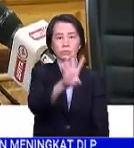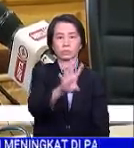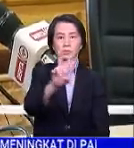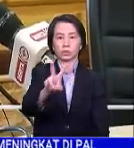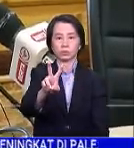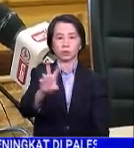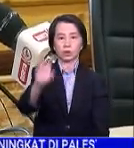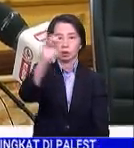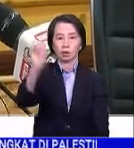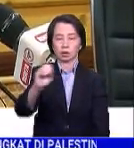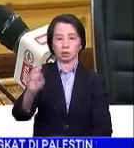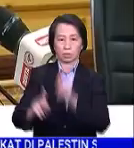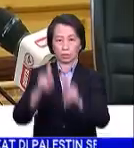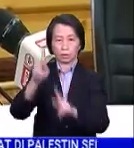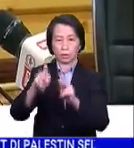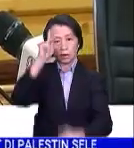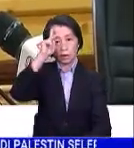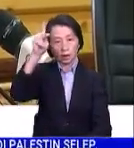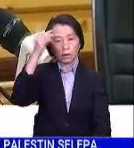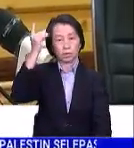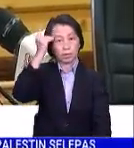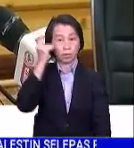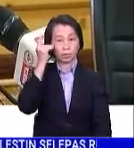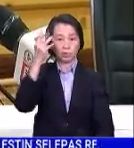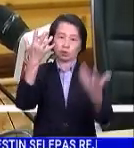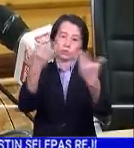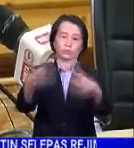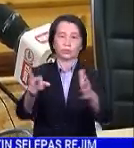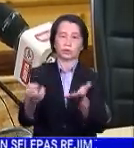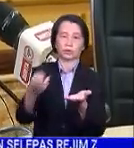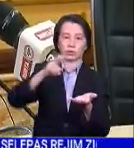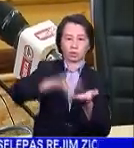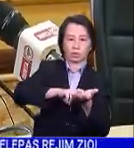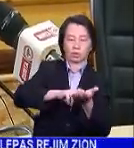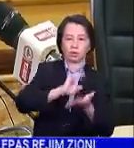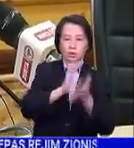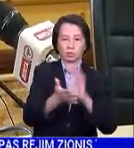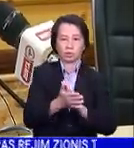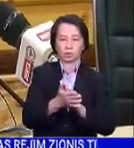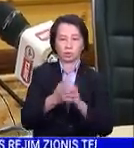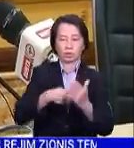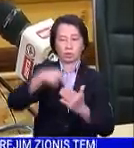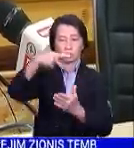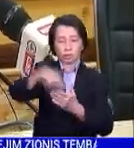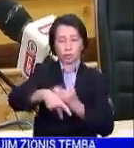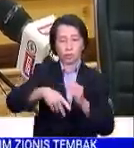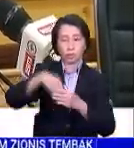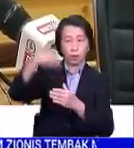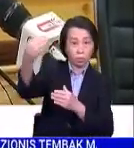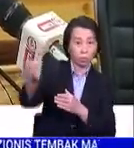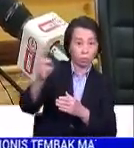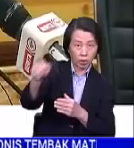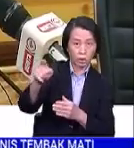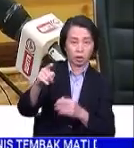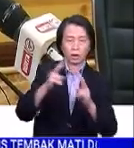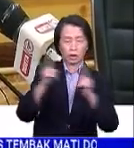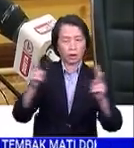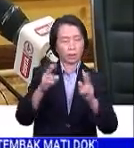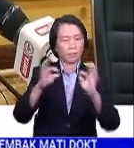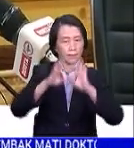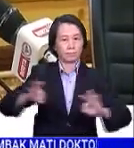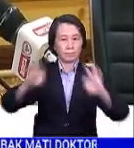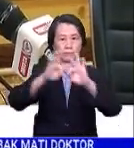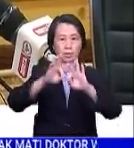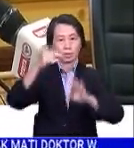...42% daripada penduduk Kelantan dewasa telah berdaftar. Jadi program outreach dan pendaftaran manual ini sangat penting sebab